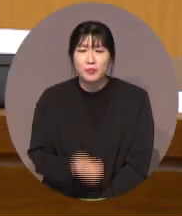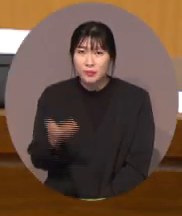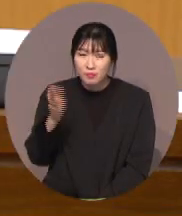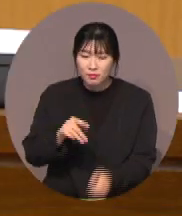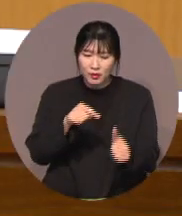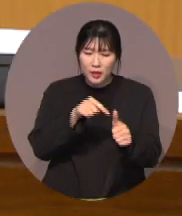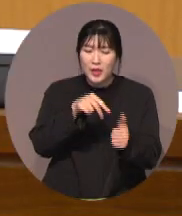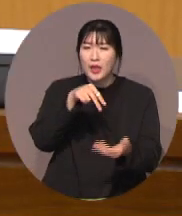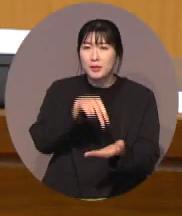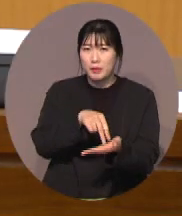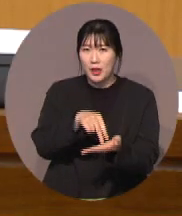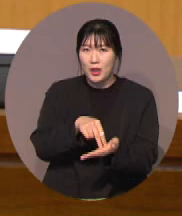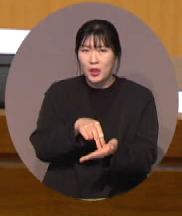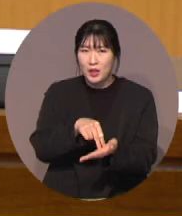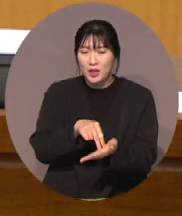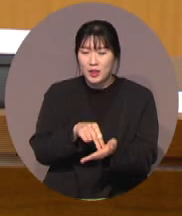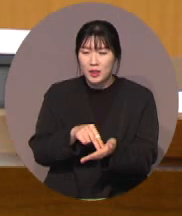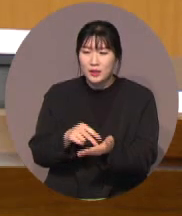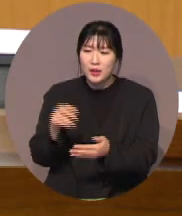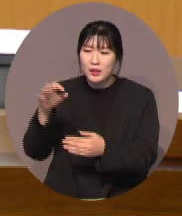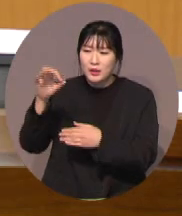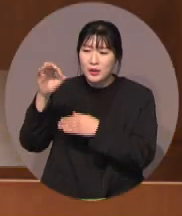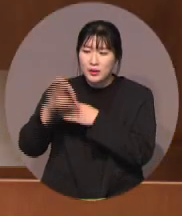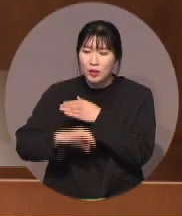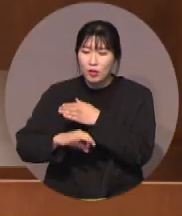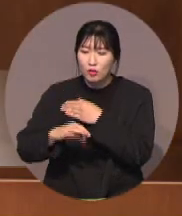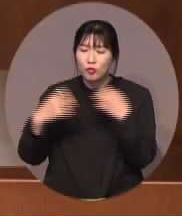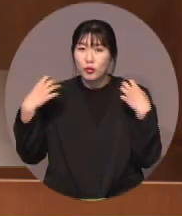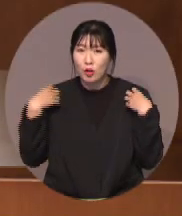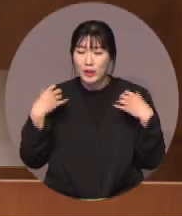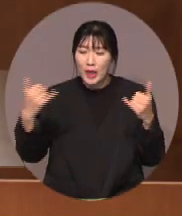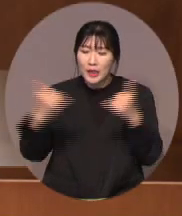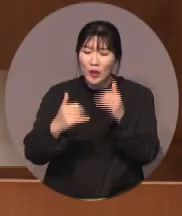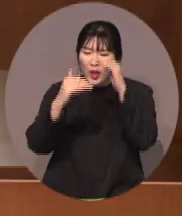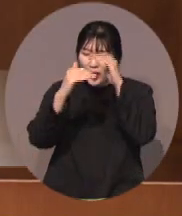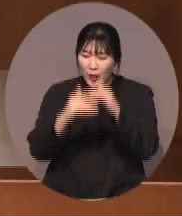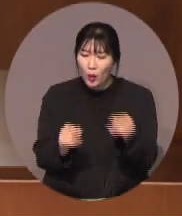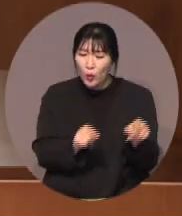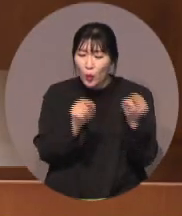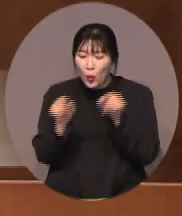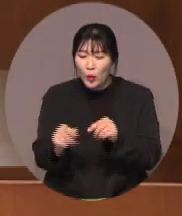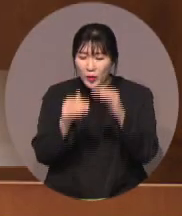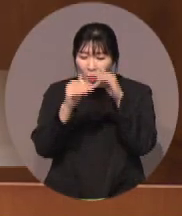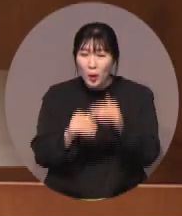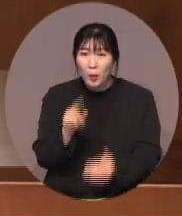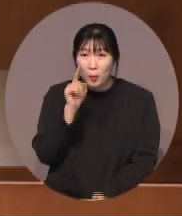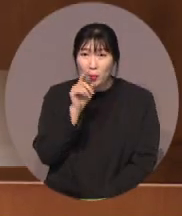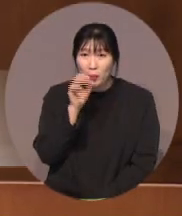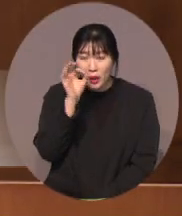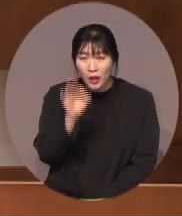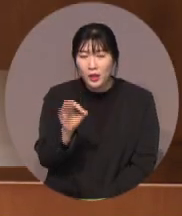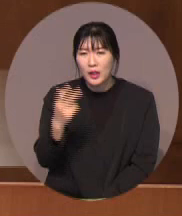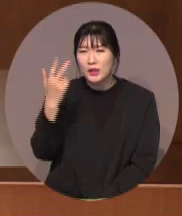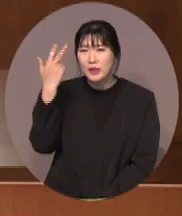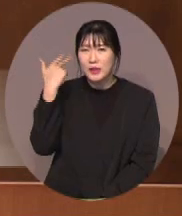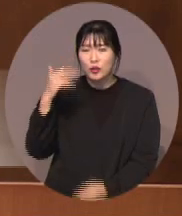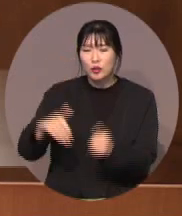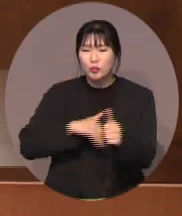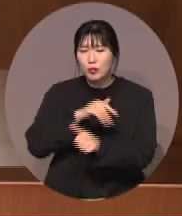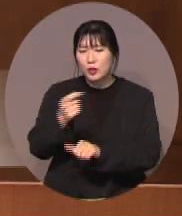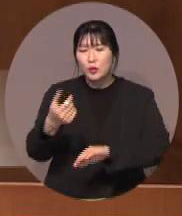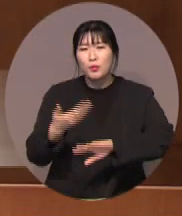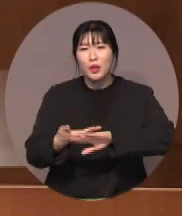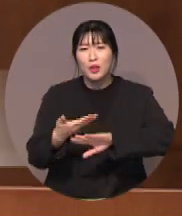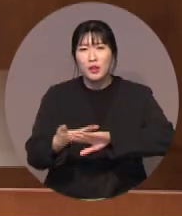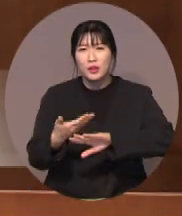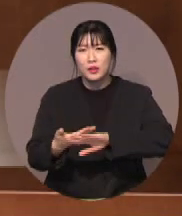하지만 김경 씨 후보가 취재진에 제공한 서 구청장과의 대화 녹취에 따르면 지난주 두 사람이 만났을 땐 분위기가